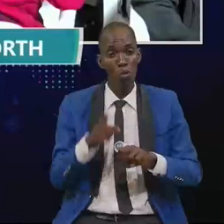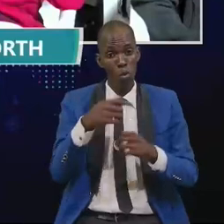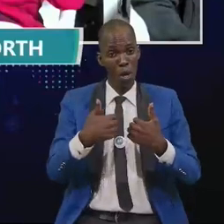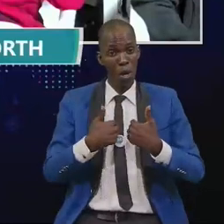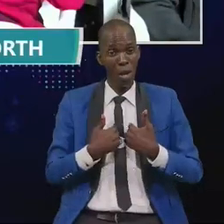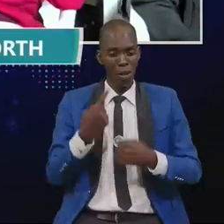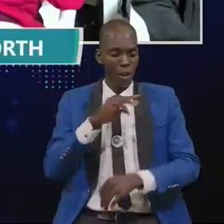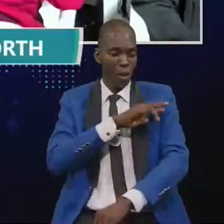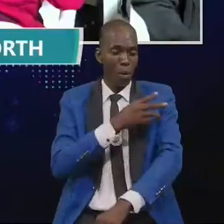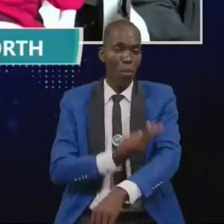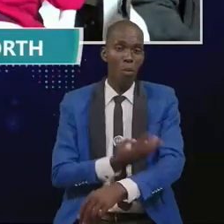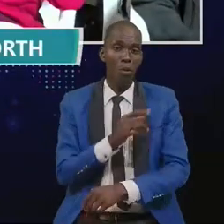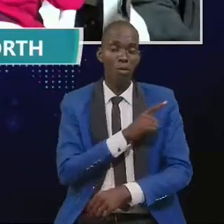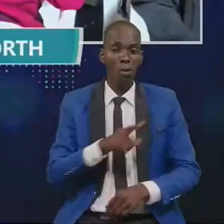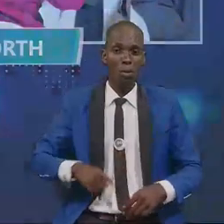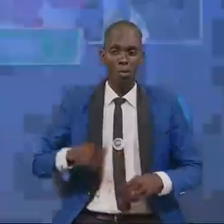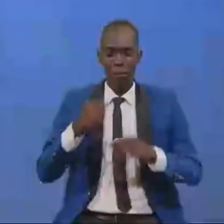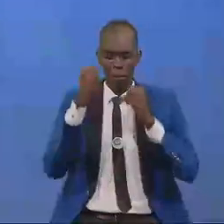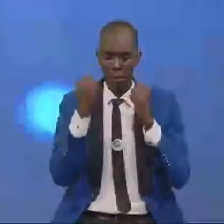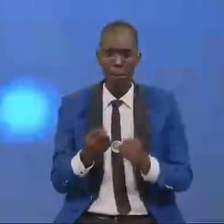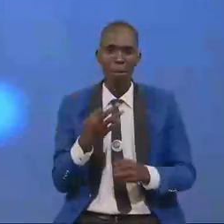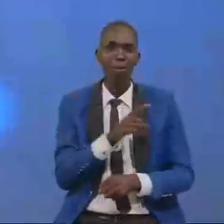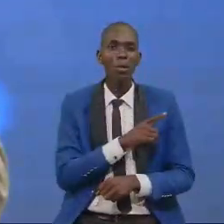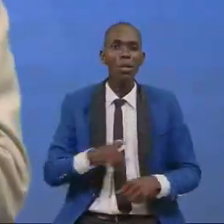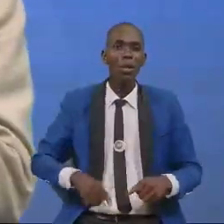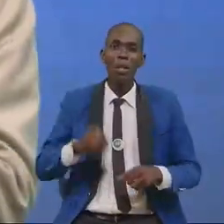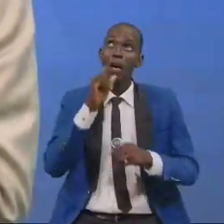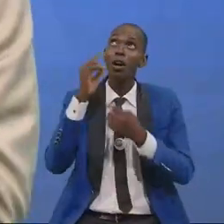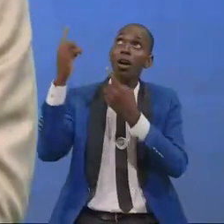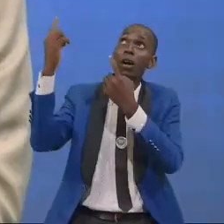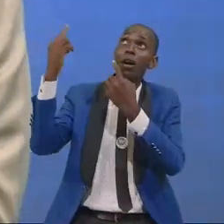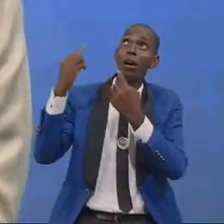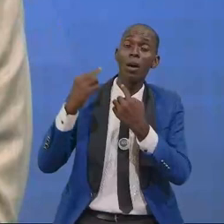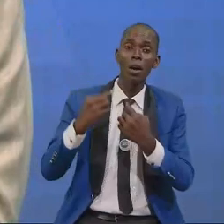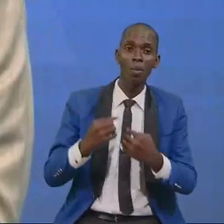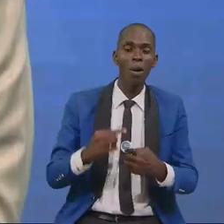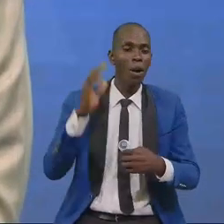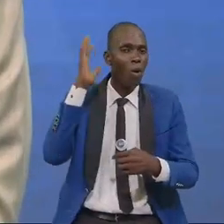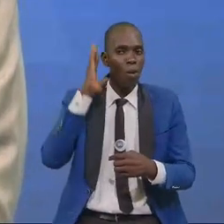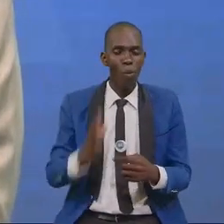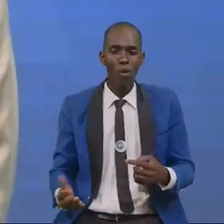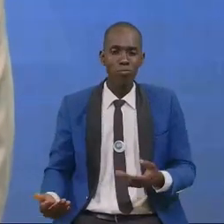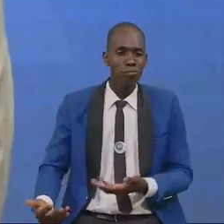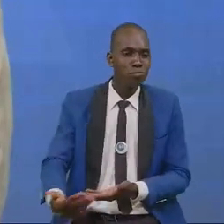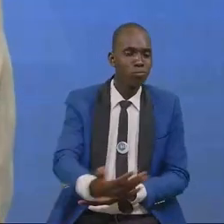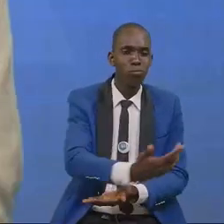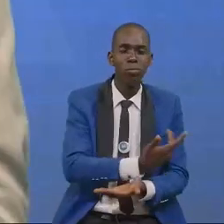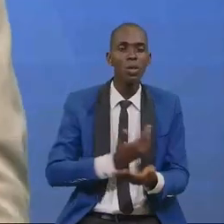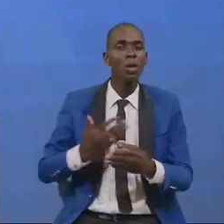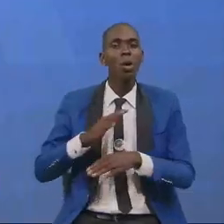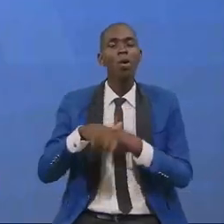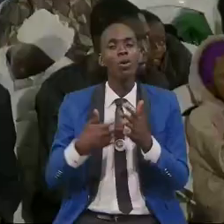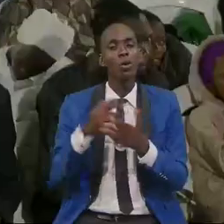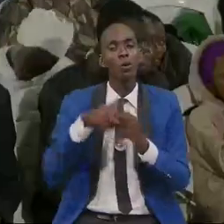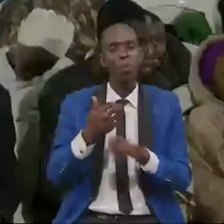puissance du Seigneur la puissance du Seigneur viendra sur ta vie et il va balayer ses problèmes au